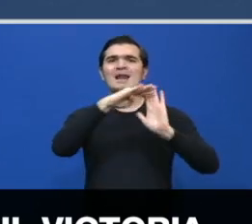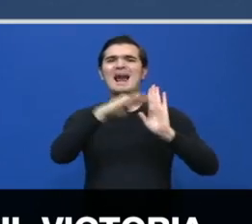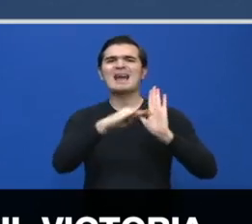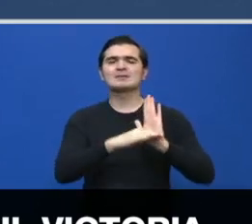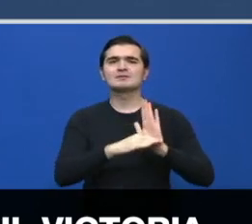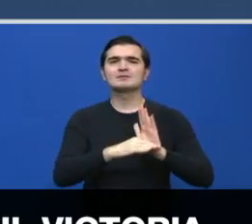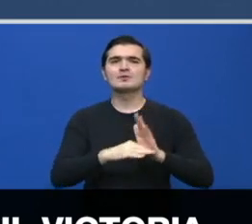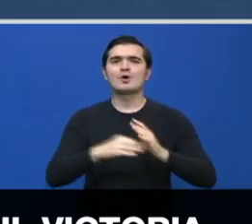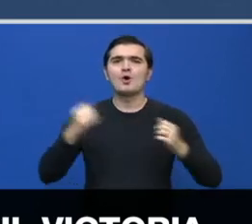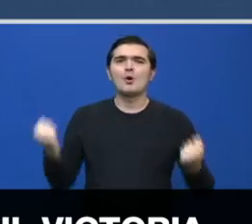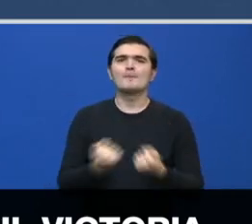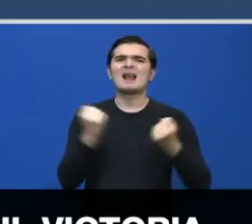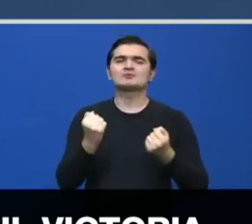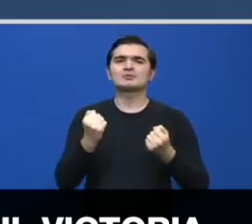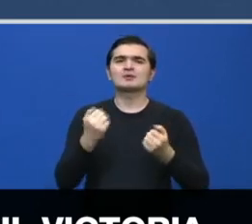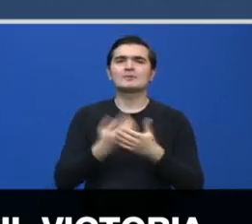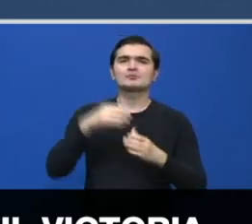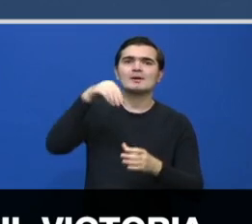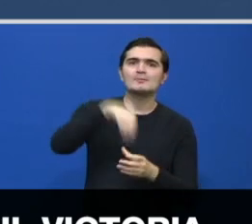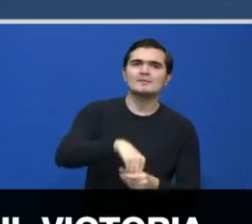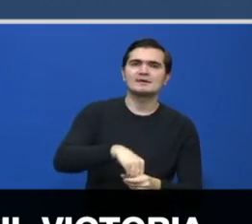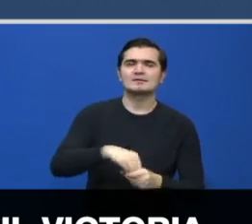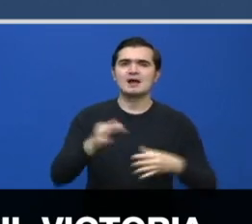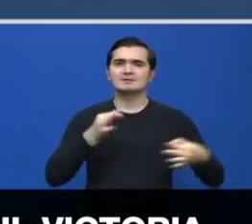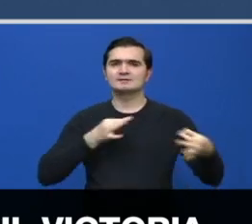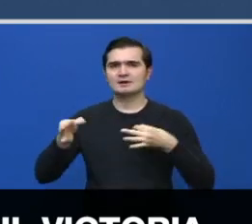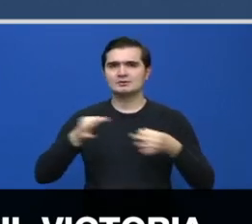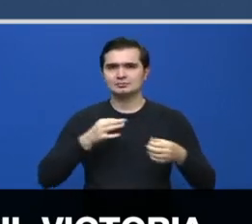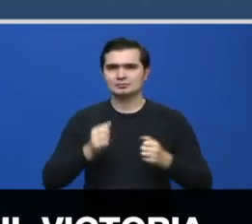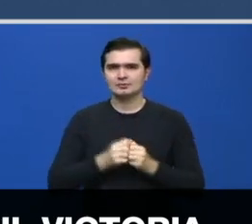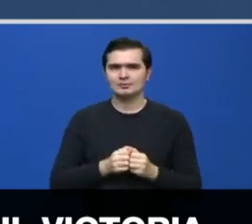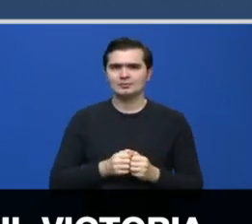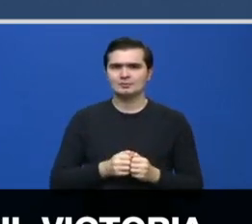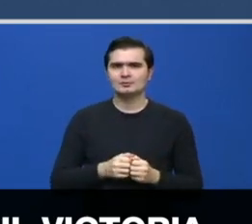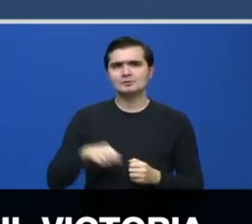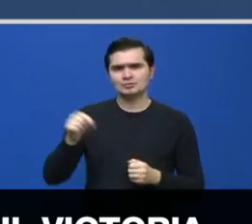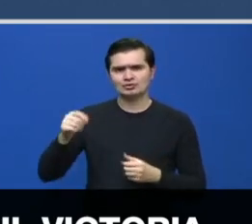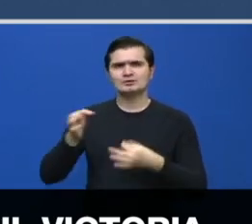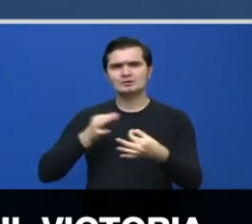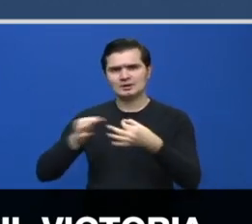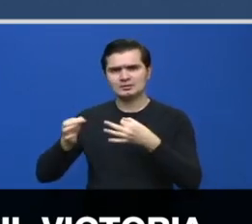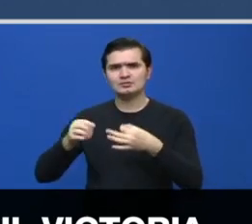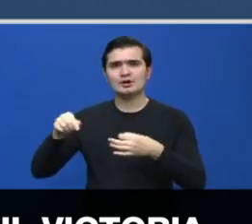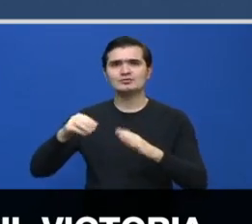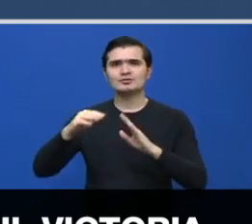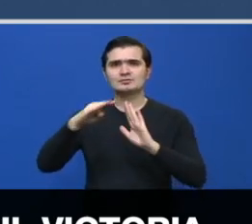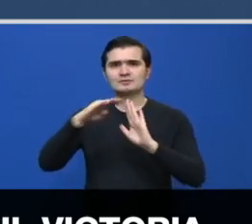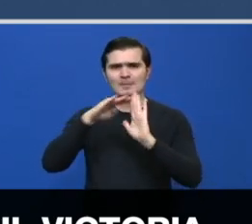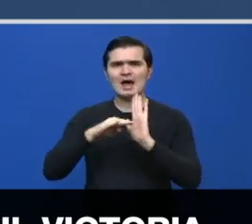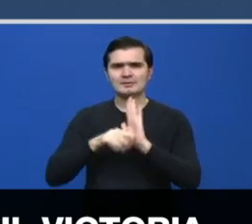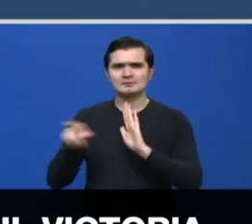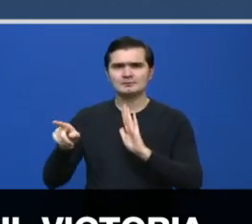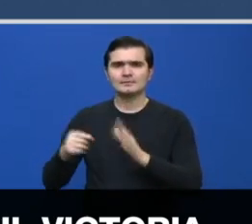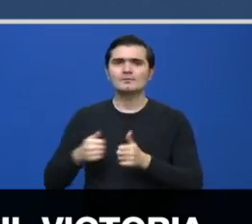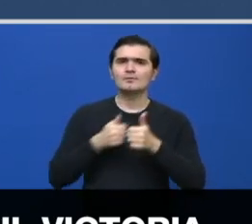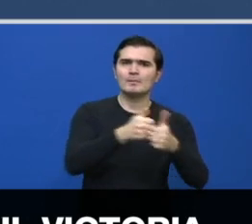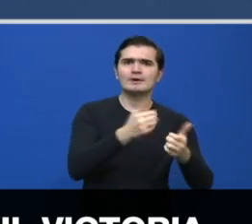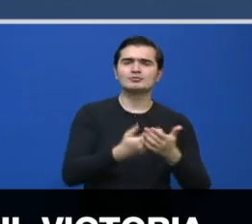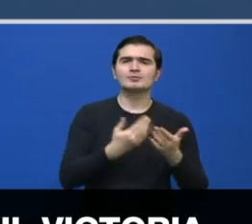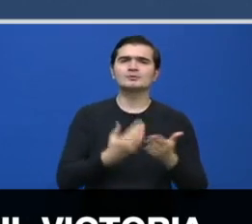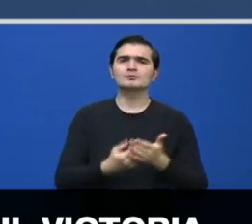acestei strategii. Noi ne urmărim această strategie și planul urmărește practic